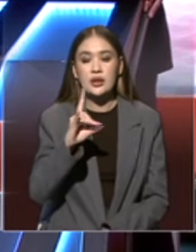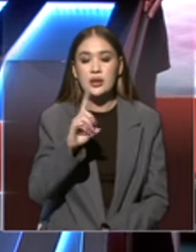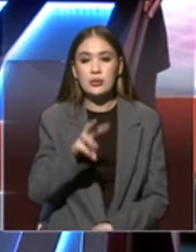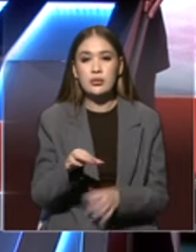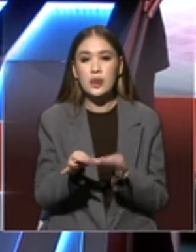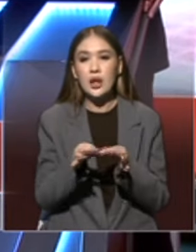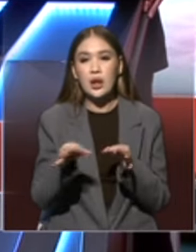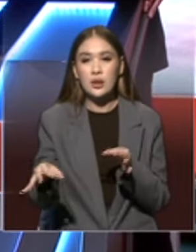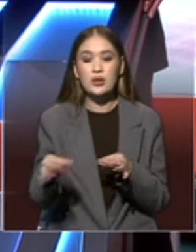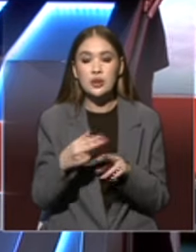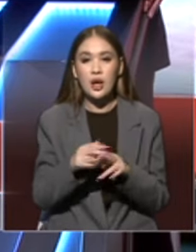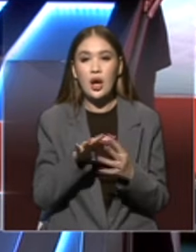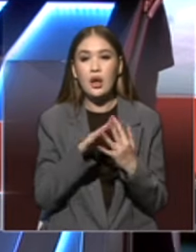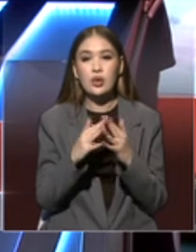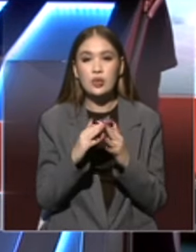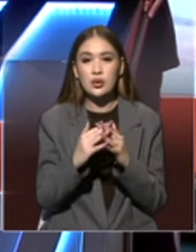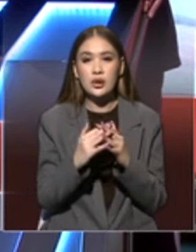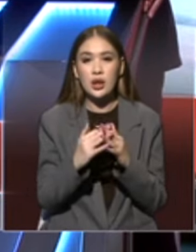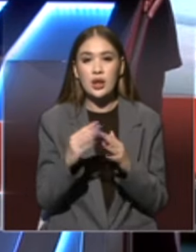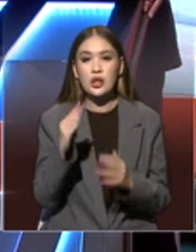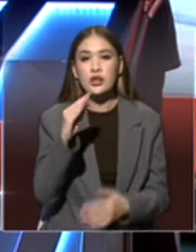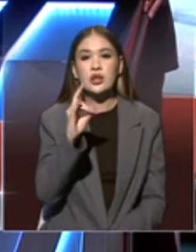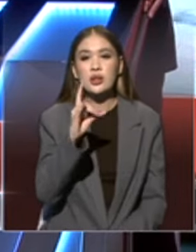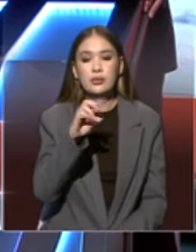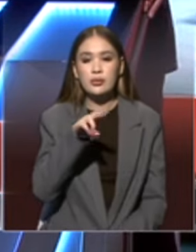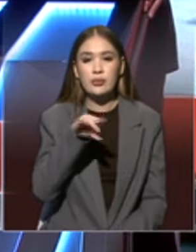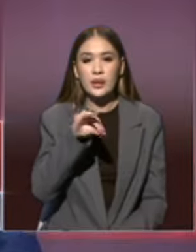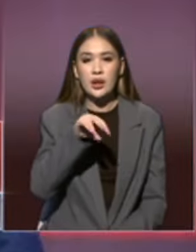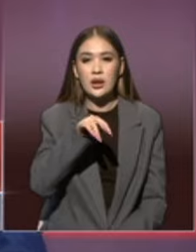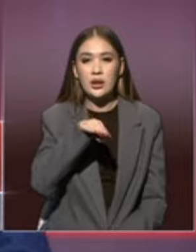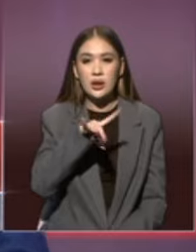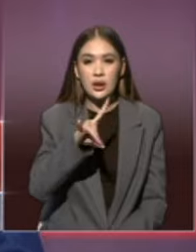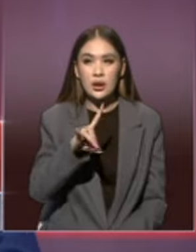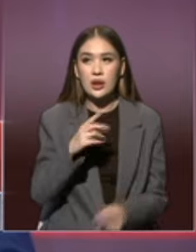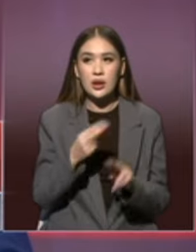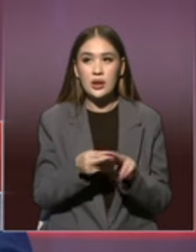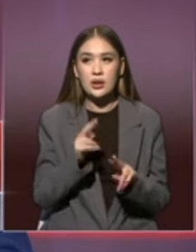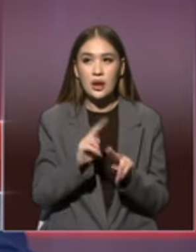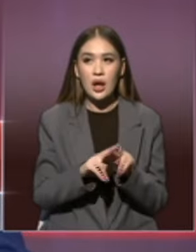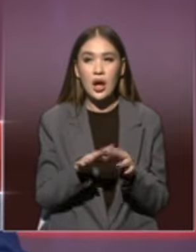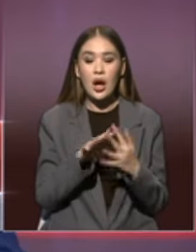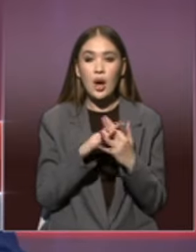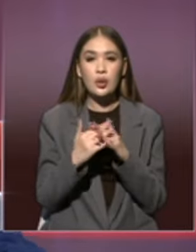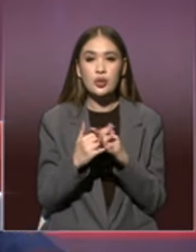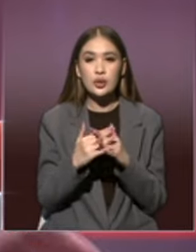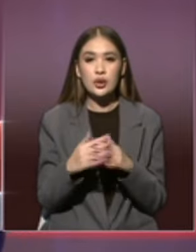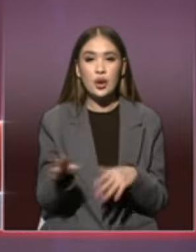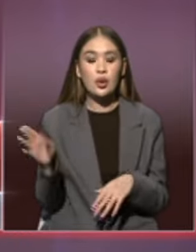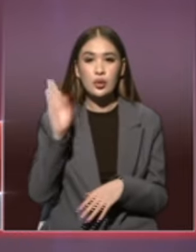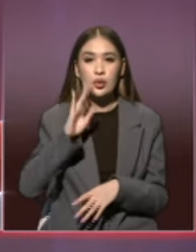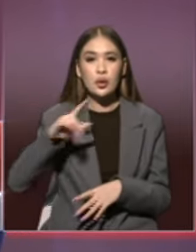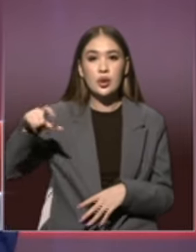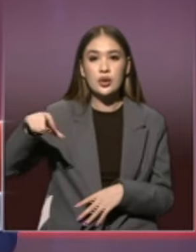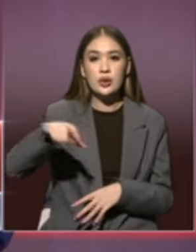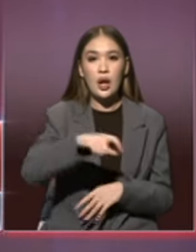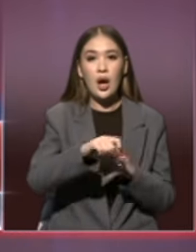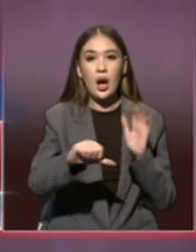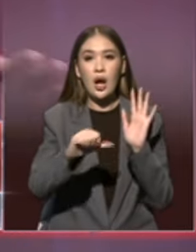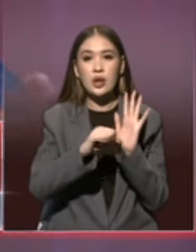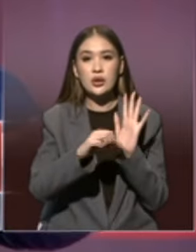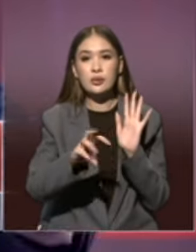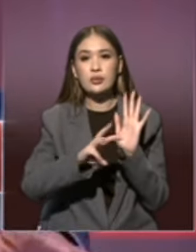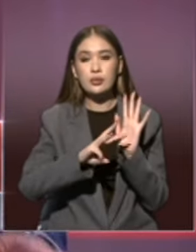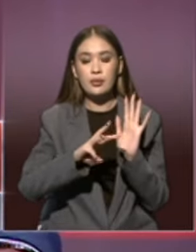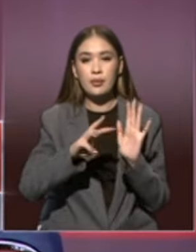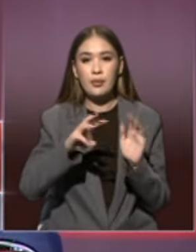Жымпиты ауылы екен. Жымпиты. Сол Жымпитыда қазір ауылдың ортасы Өлеңті өзені 6 метр көтеріліп,